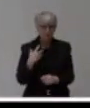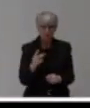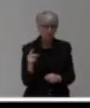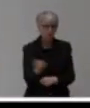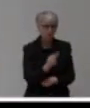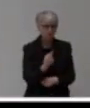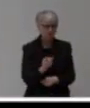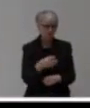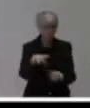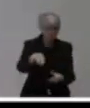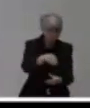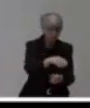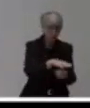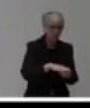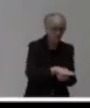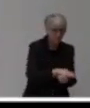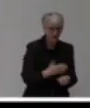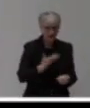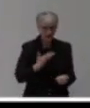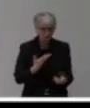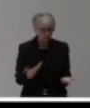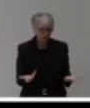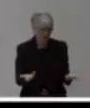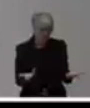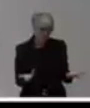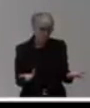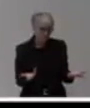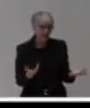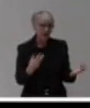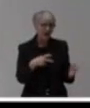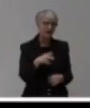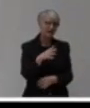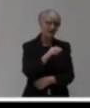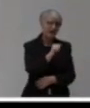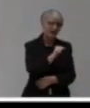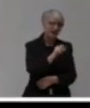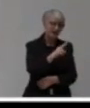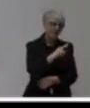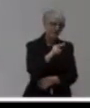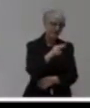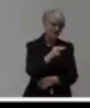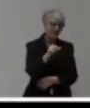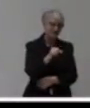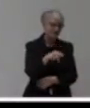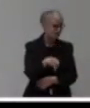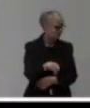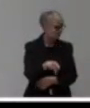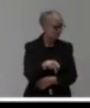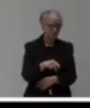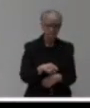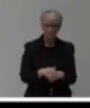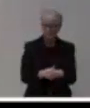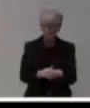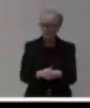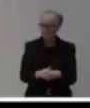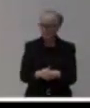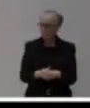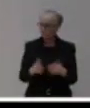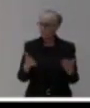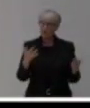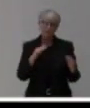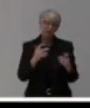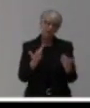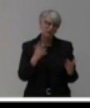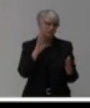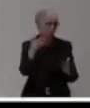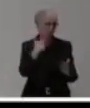tutti i consultori familiari, anche quelli a gestione diretta delle SST, per cui speriamo che possano esserci un